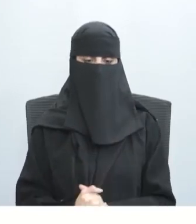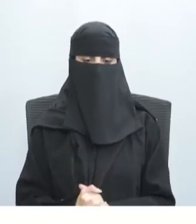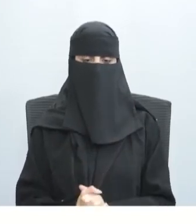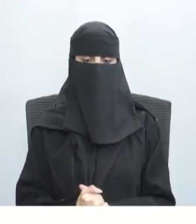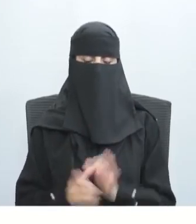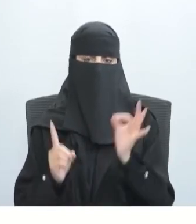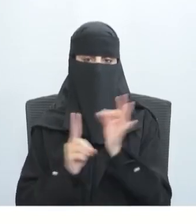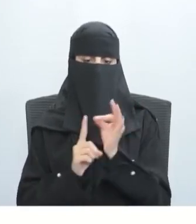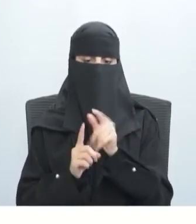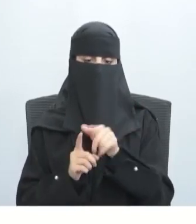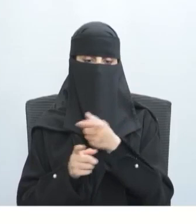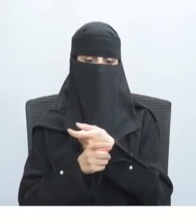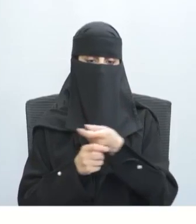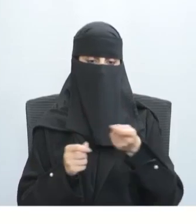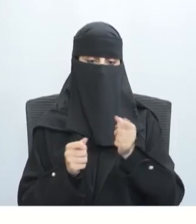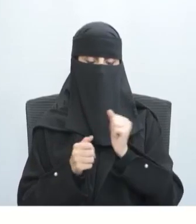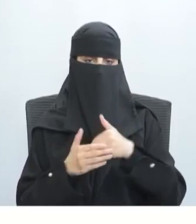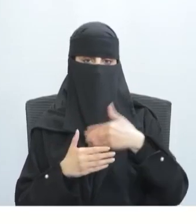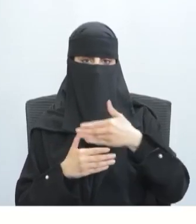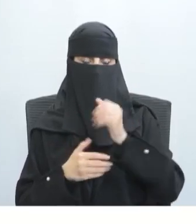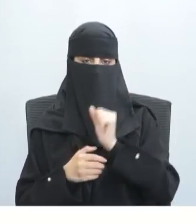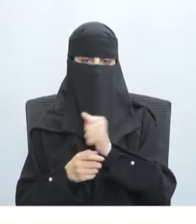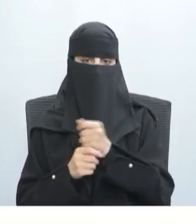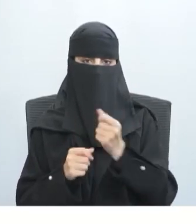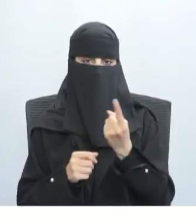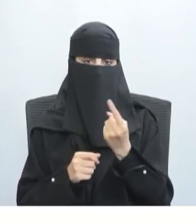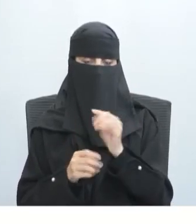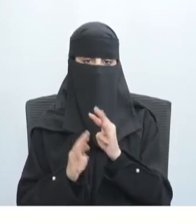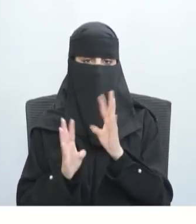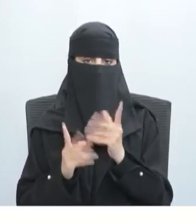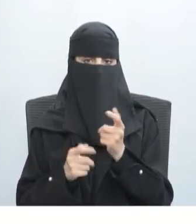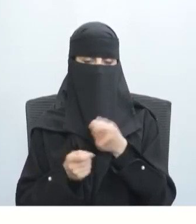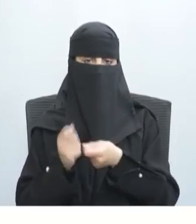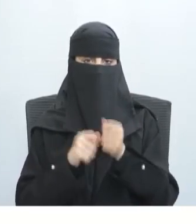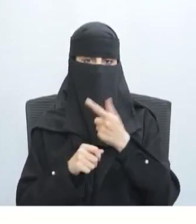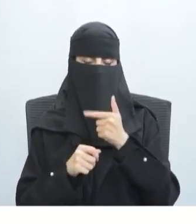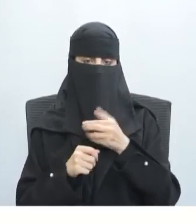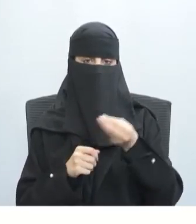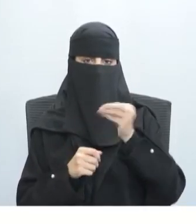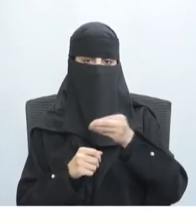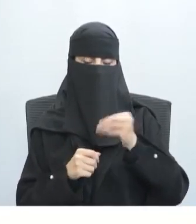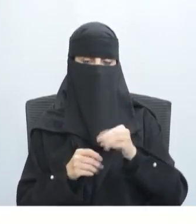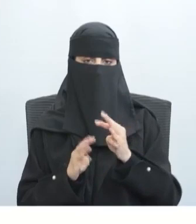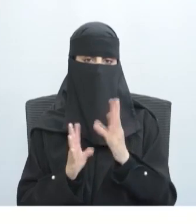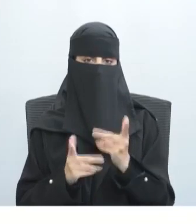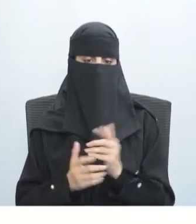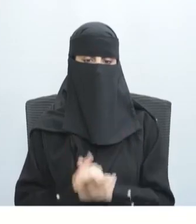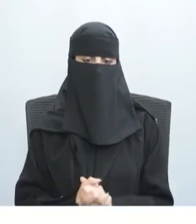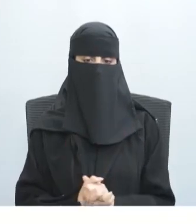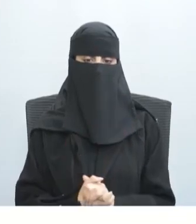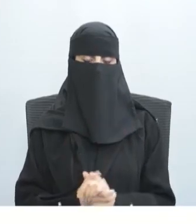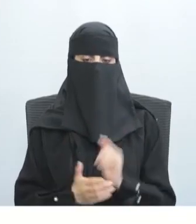واحد اهدافنا حساب القيمه المستقبليه لمبلغ واحد كيف نحسب لديك مبلغ وتود حساب القيمه المستقبليه لهذا